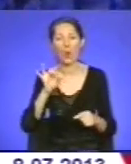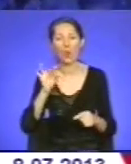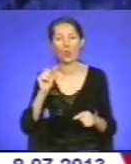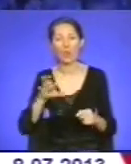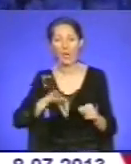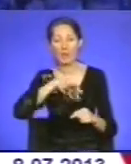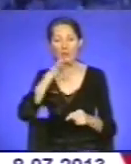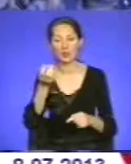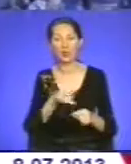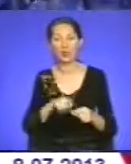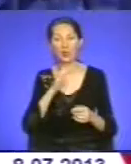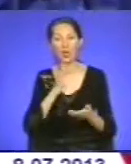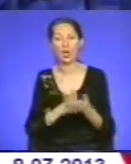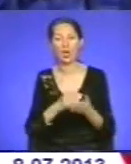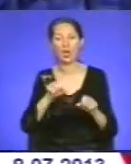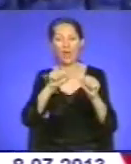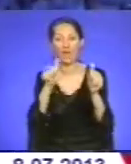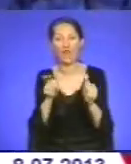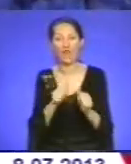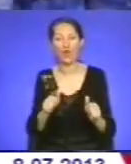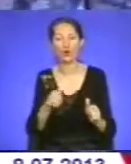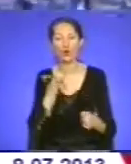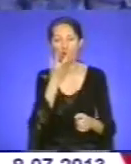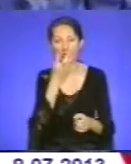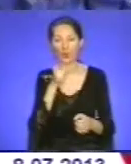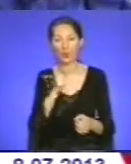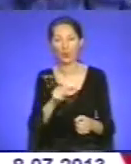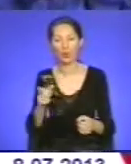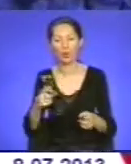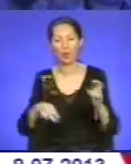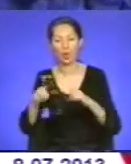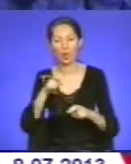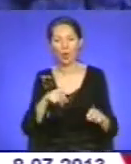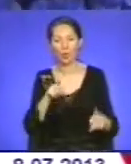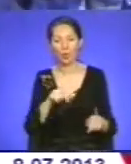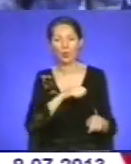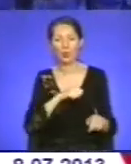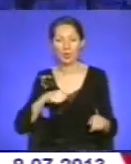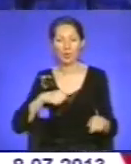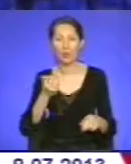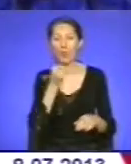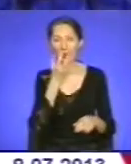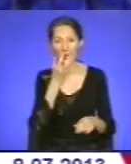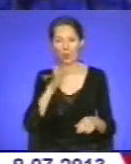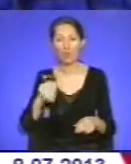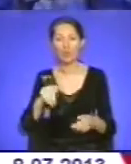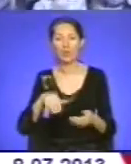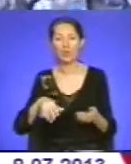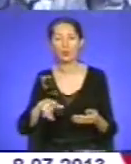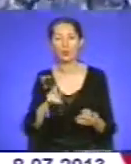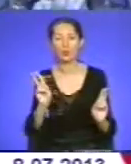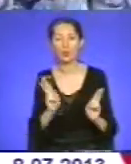форму квітки. Тому люди і шукають цю саму квітку. А далі йдуть зустрічати ранок